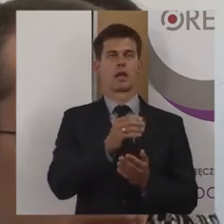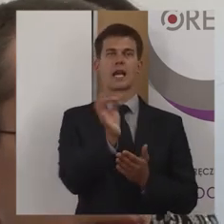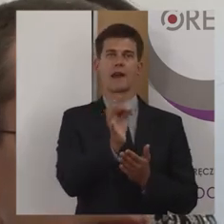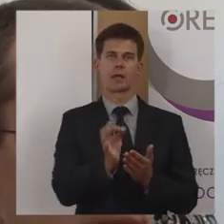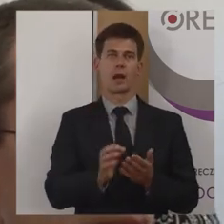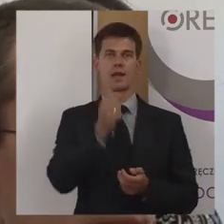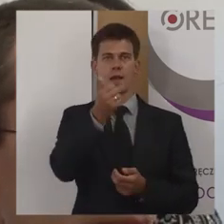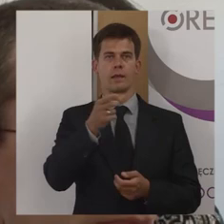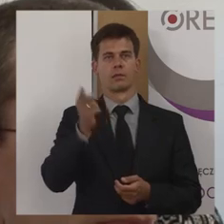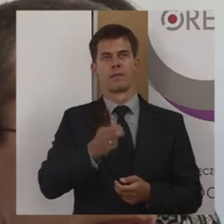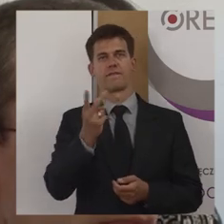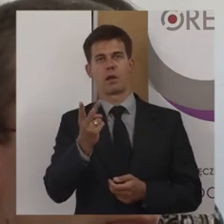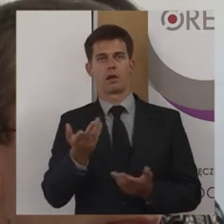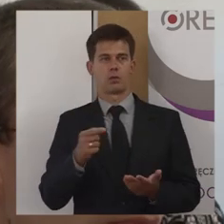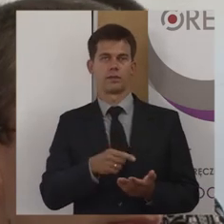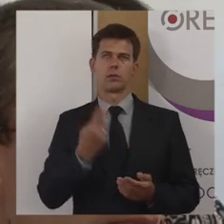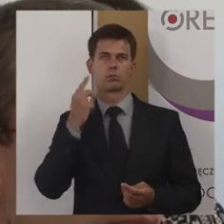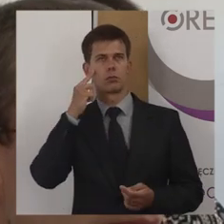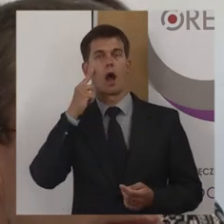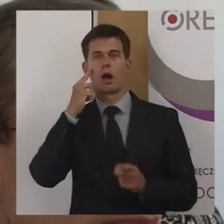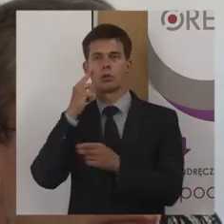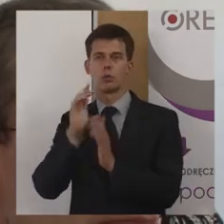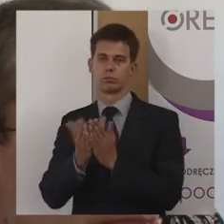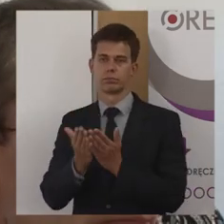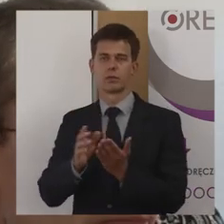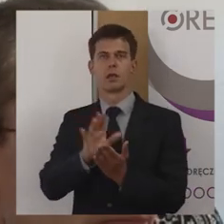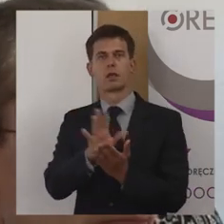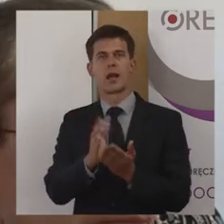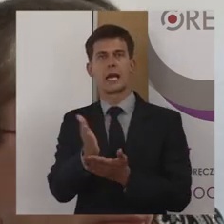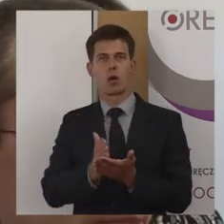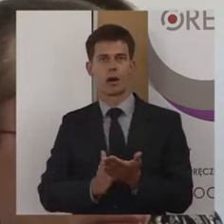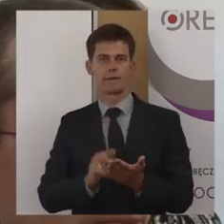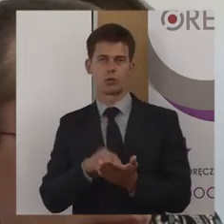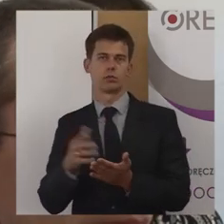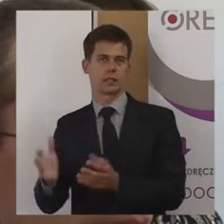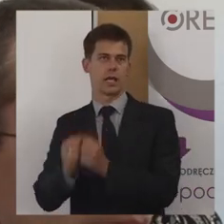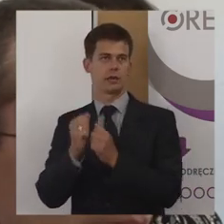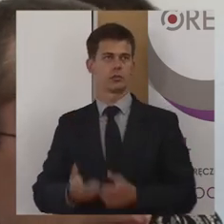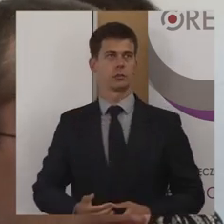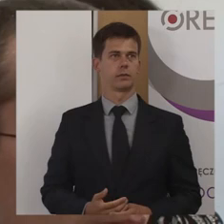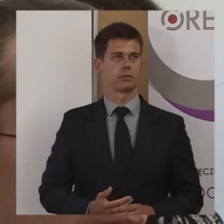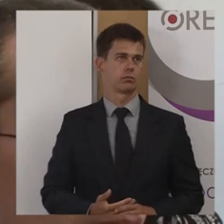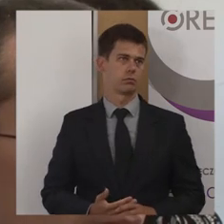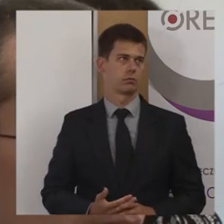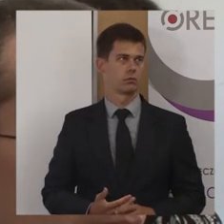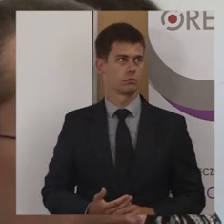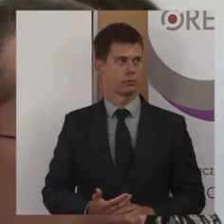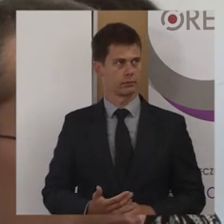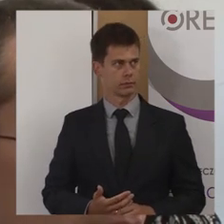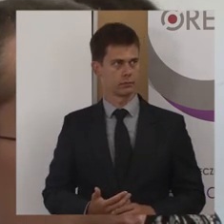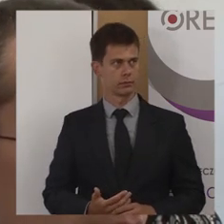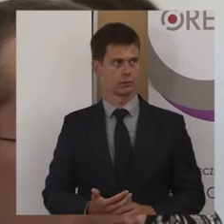w jakimś atlasie, czy w czymś innym, czy w jakimś innym dodatku właściwy obrazek i tam z niego korzysta. Tak bym ja to